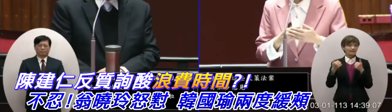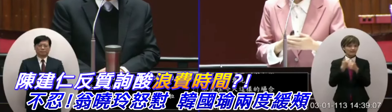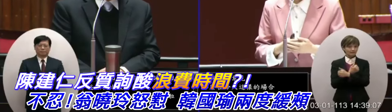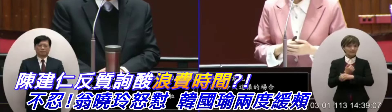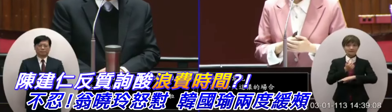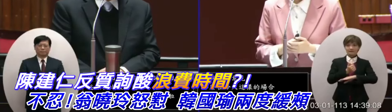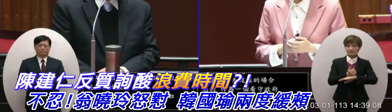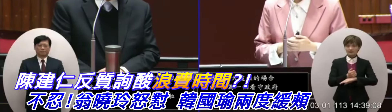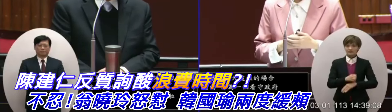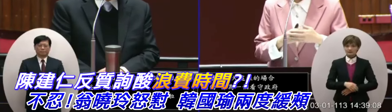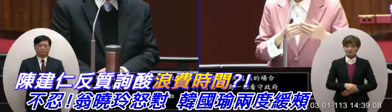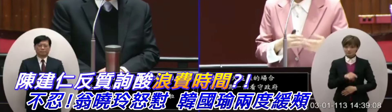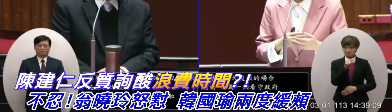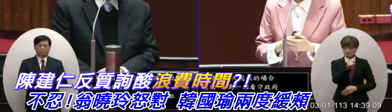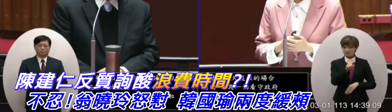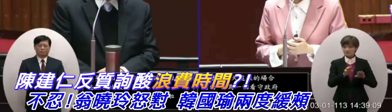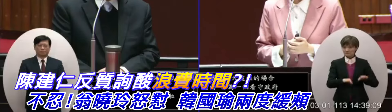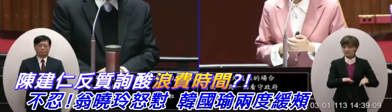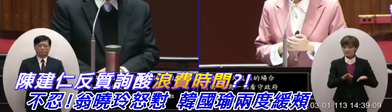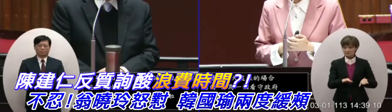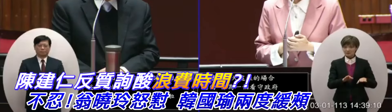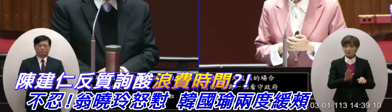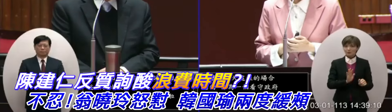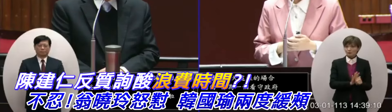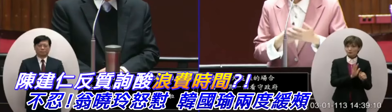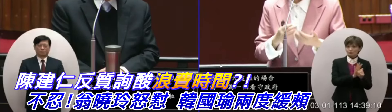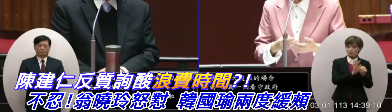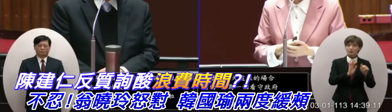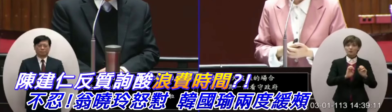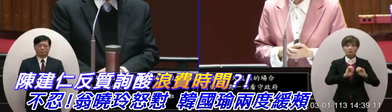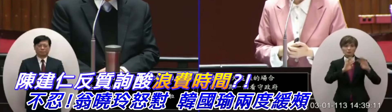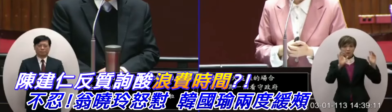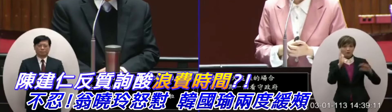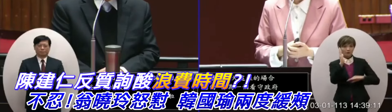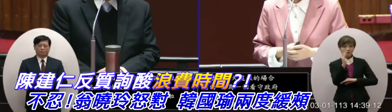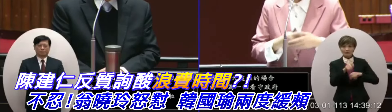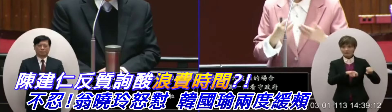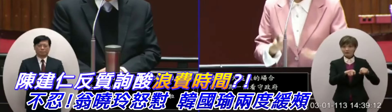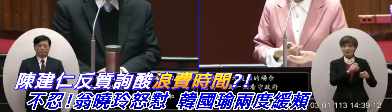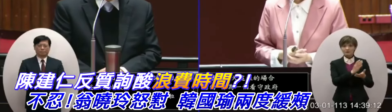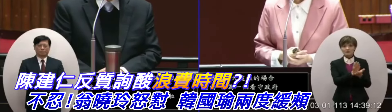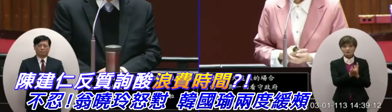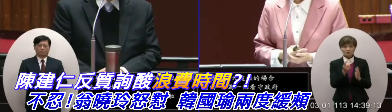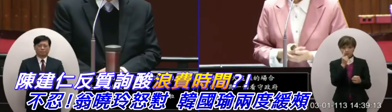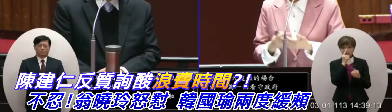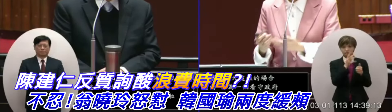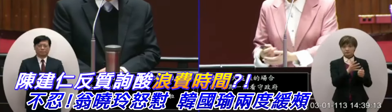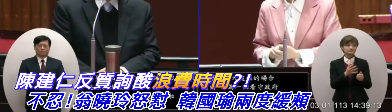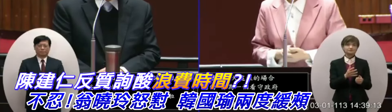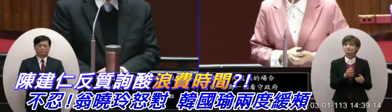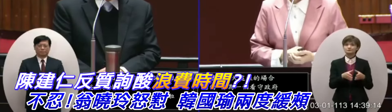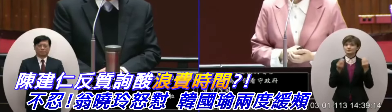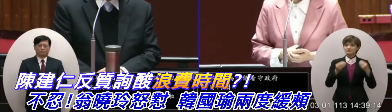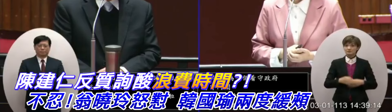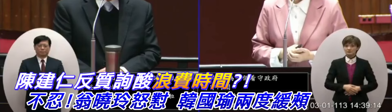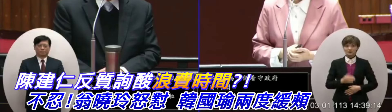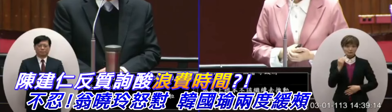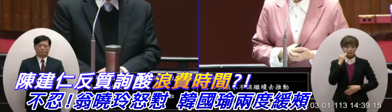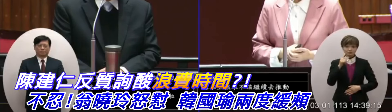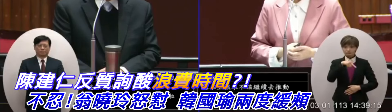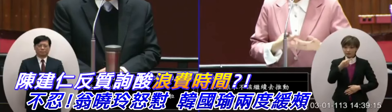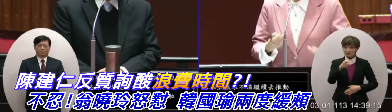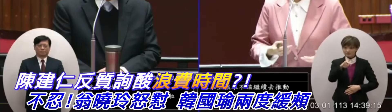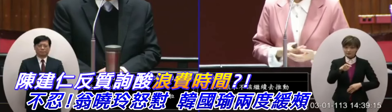再去针对您现在所推动的法案来多进行询问。我问了您之后，您接下来如果不是行政院